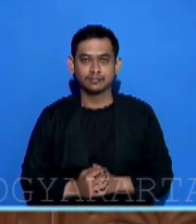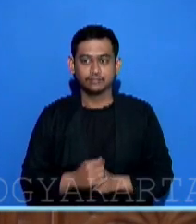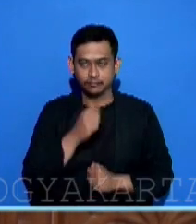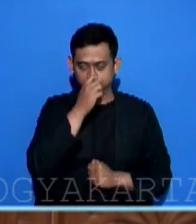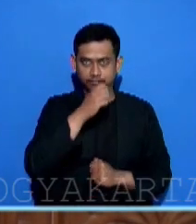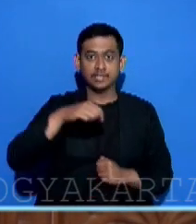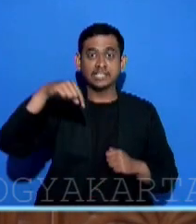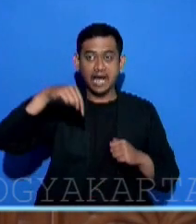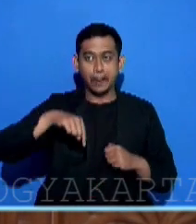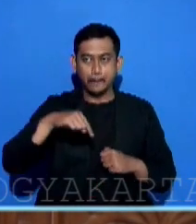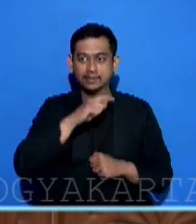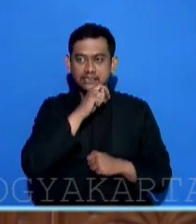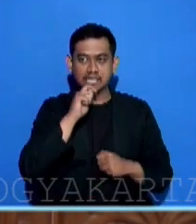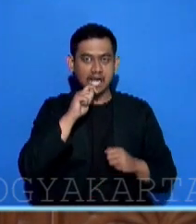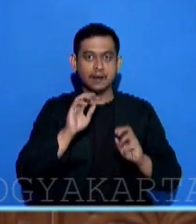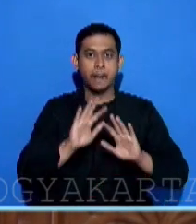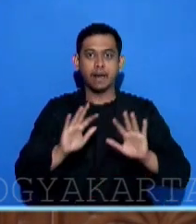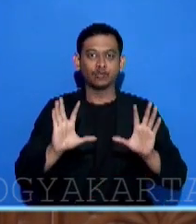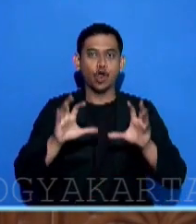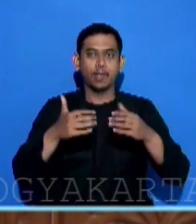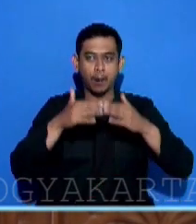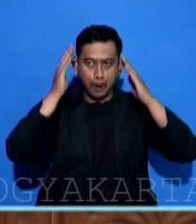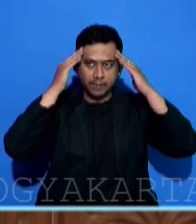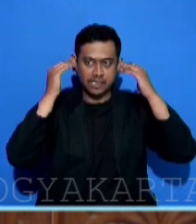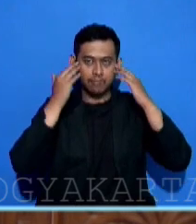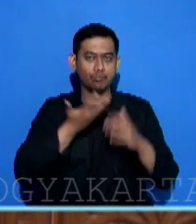ugialy Der kathah kadang t